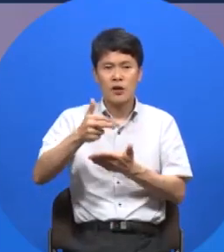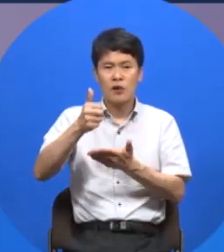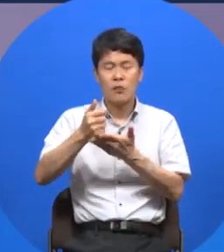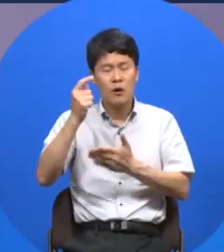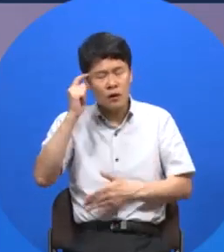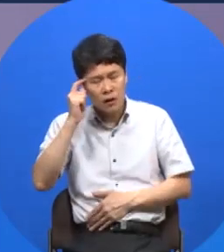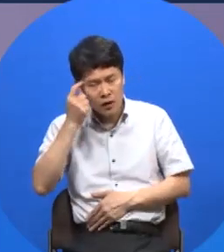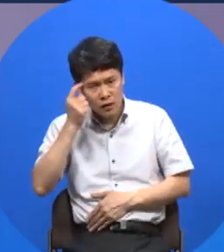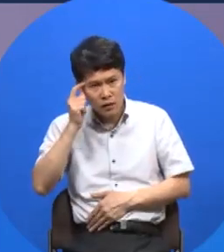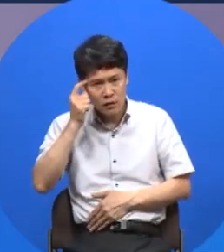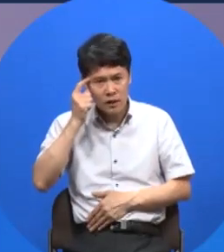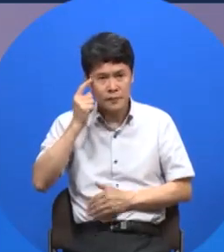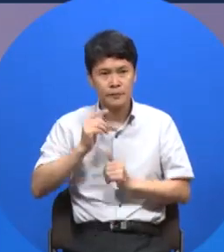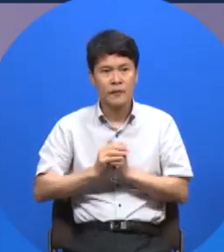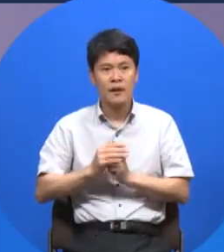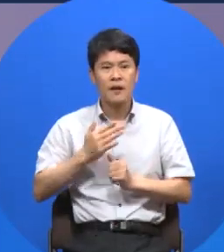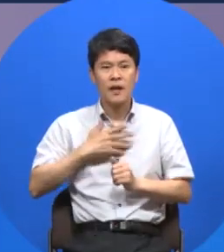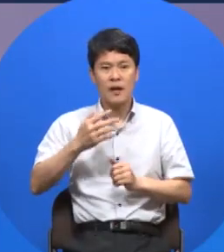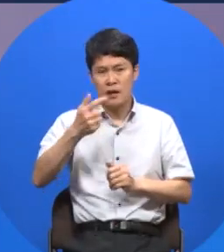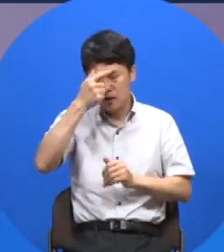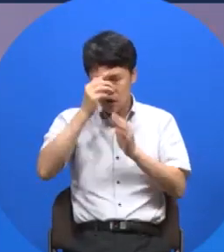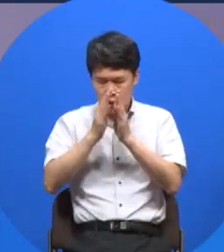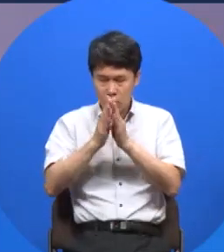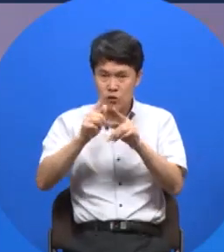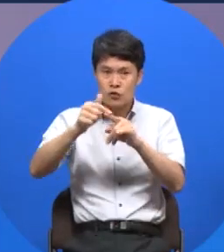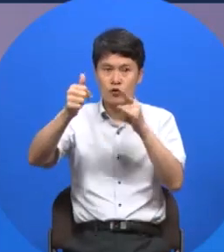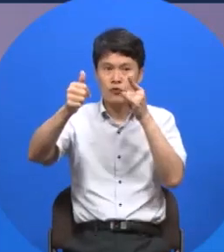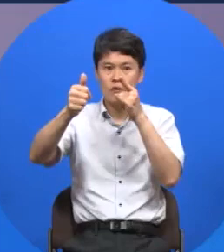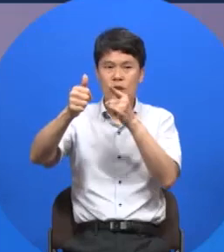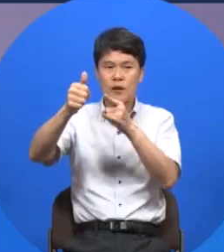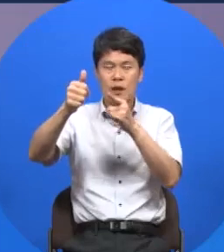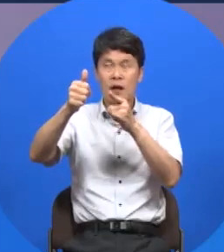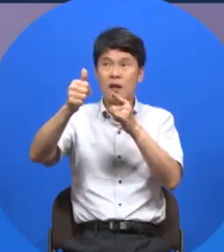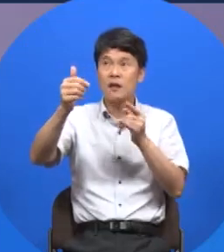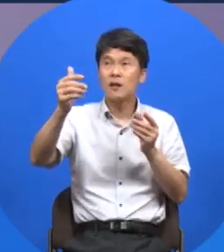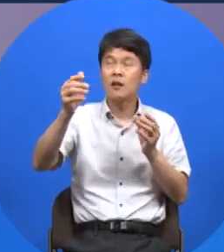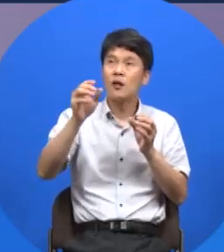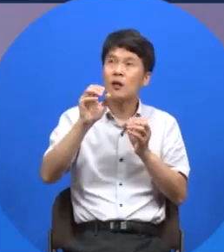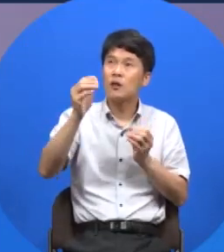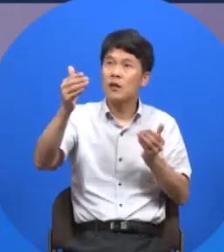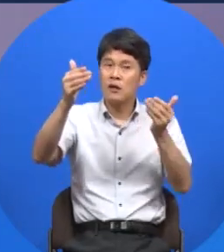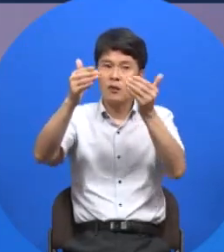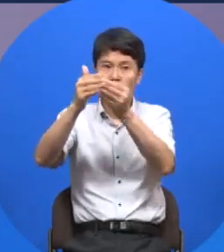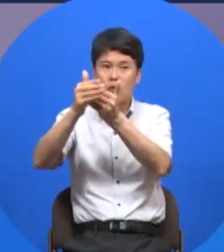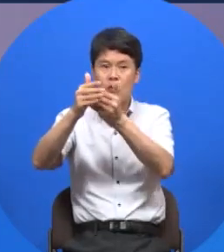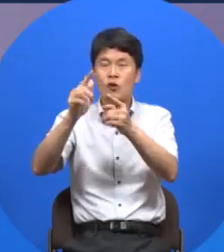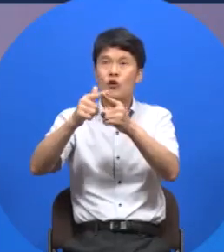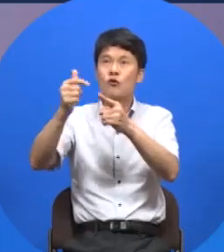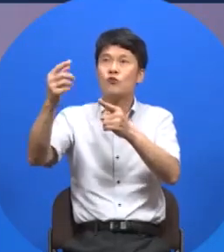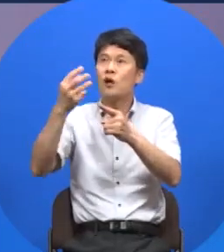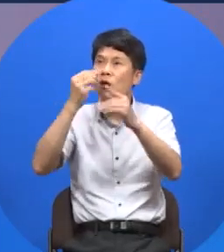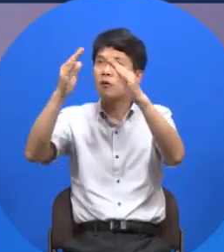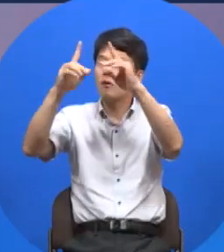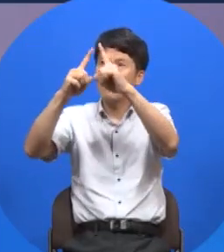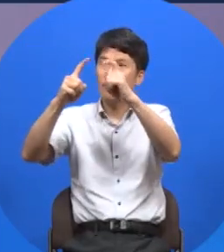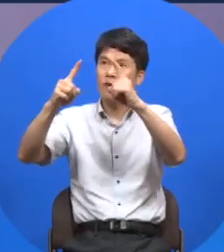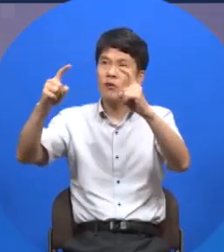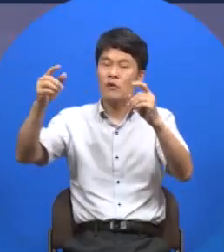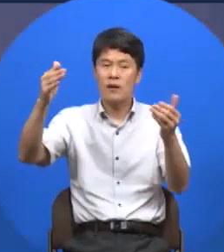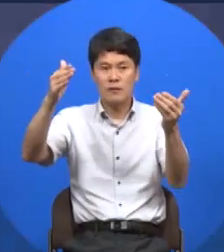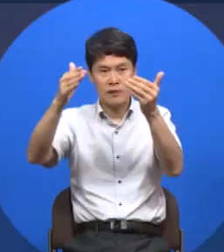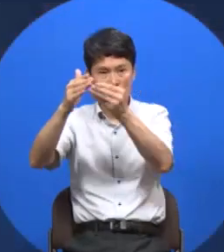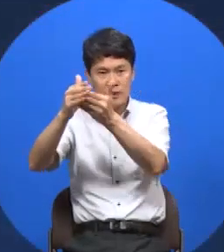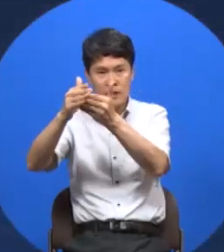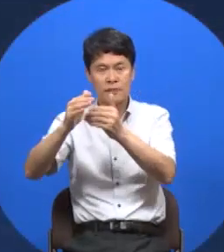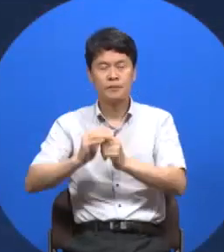여호와를 생각하였더니 내 기도가 주께 이르러 싸우며 주의 성전에 미쳤나이다. 자,